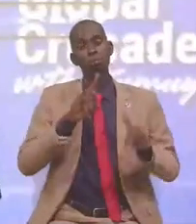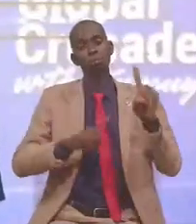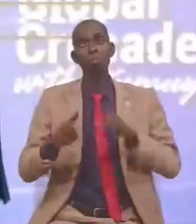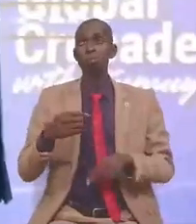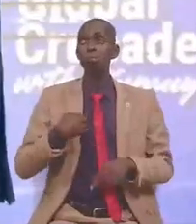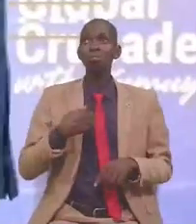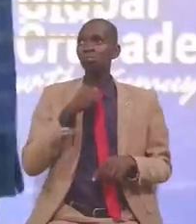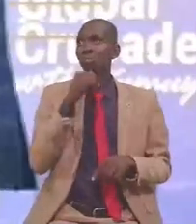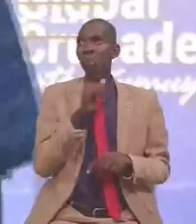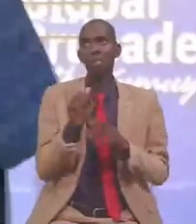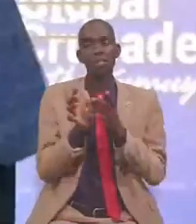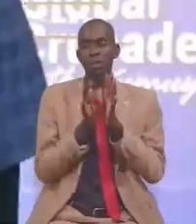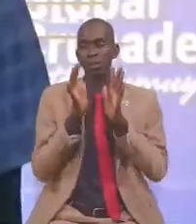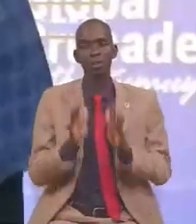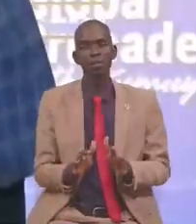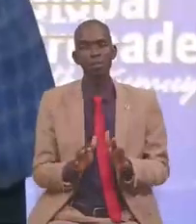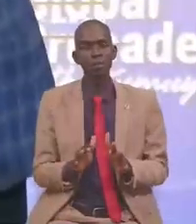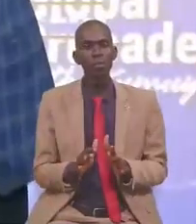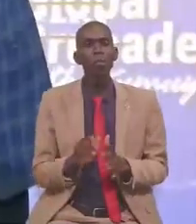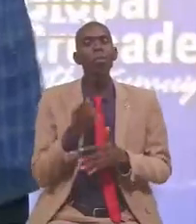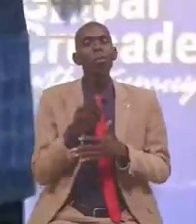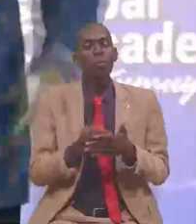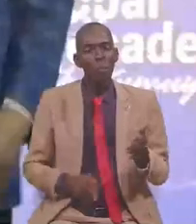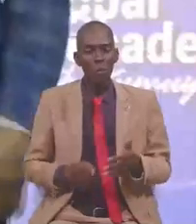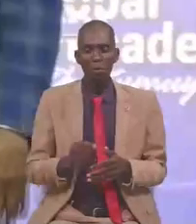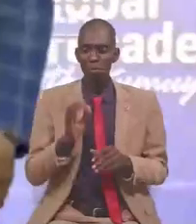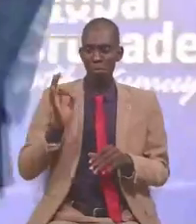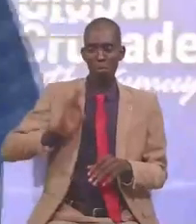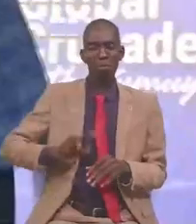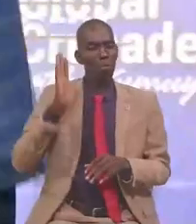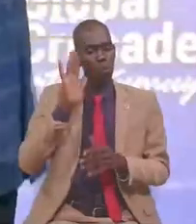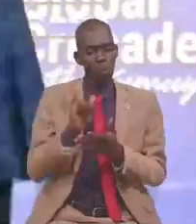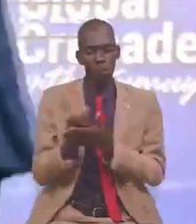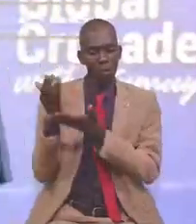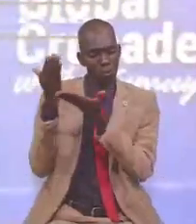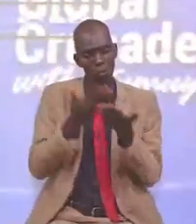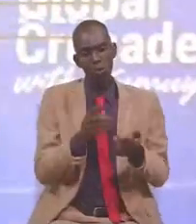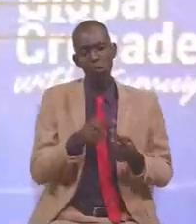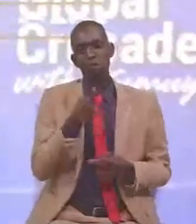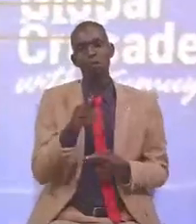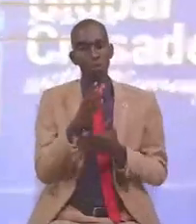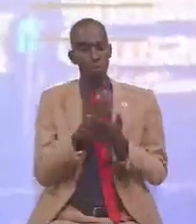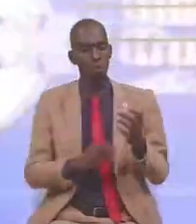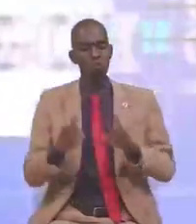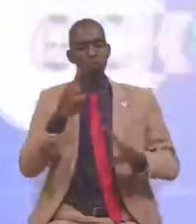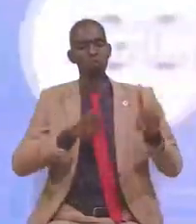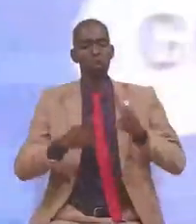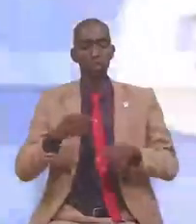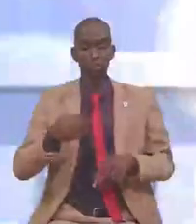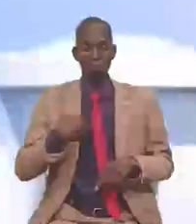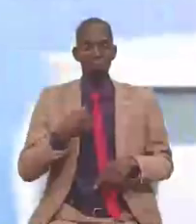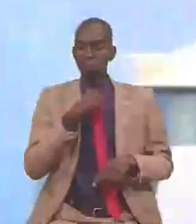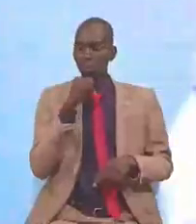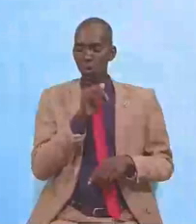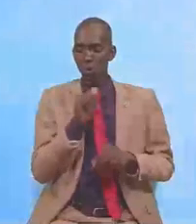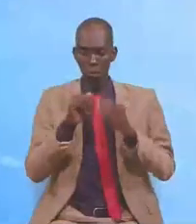chrétien. Quelle bénédiction cela va-t-il t'apporter? Certains disent, je n'adore